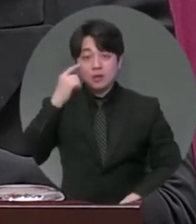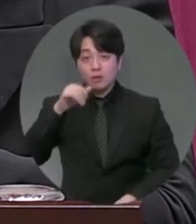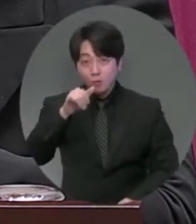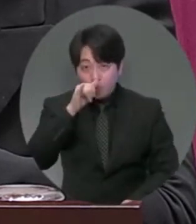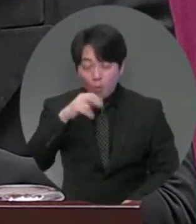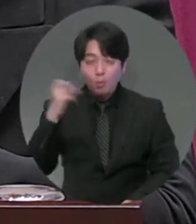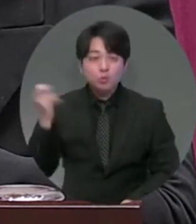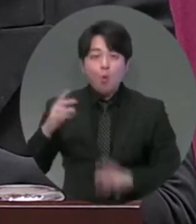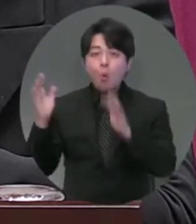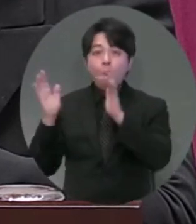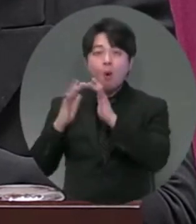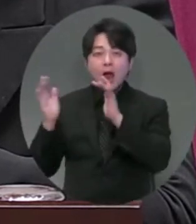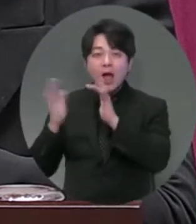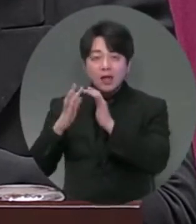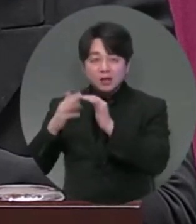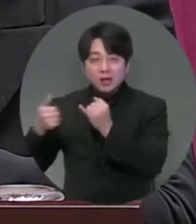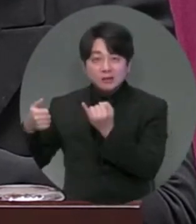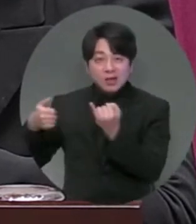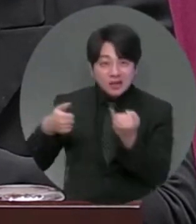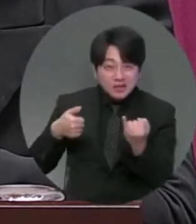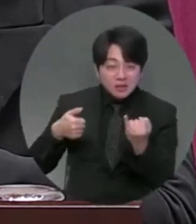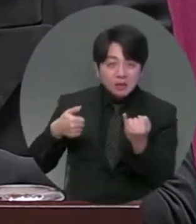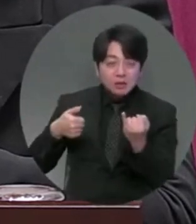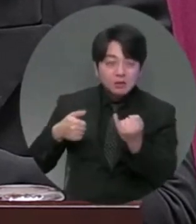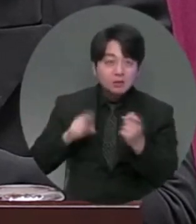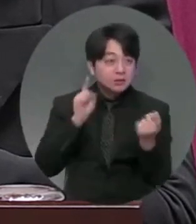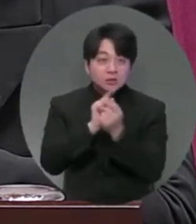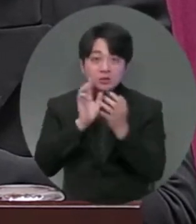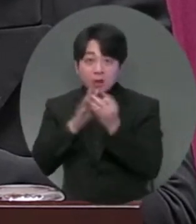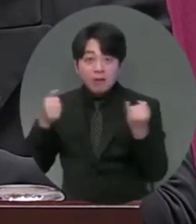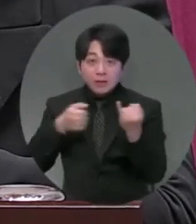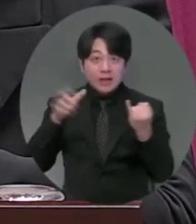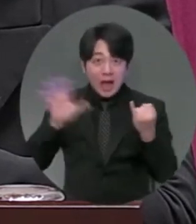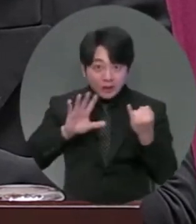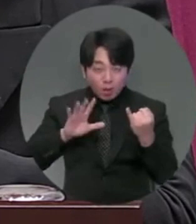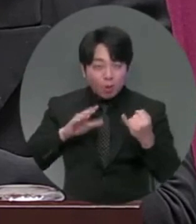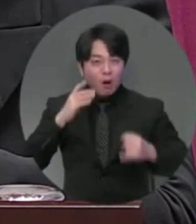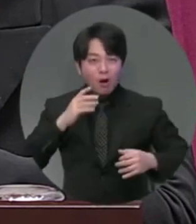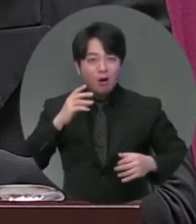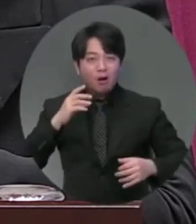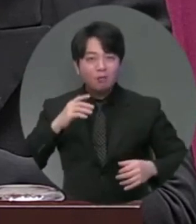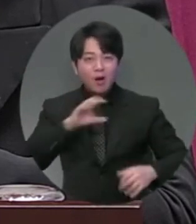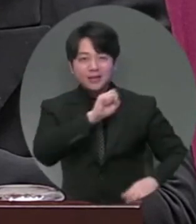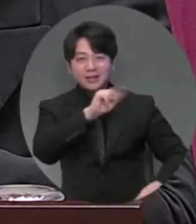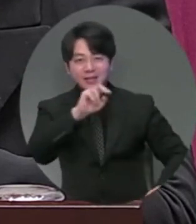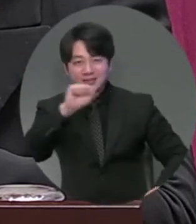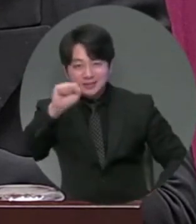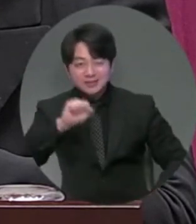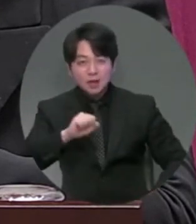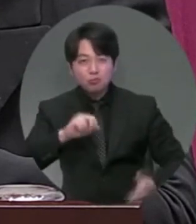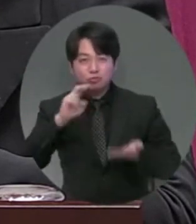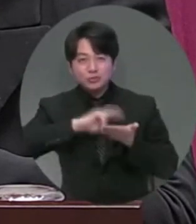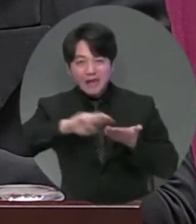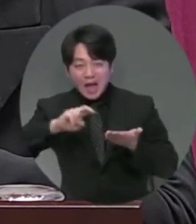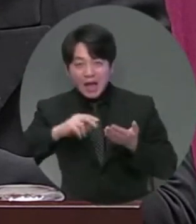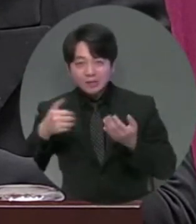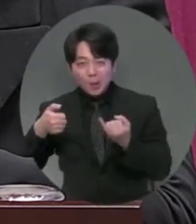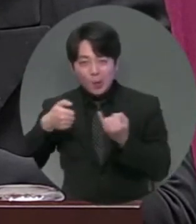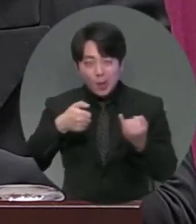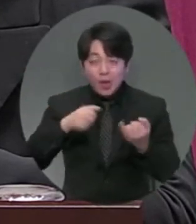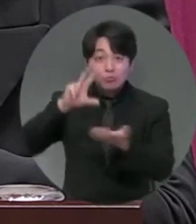온라인 스토킹에 대해서 그러니까 본인의 직접 도달하지 않고 주위에다가 하는 온라인 스토킹에 대해서도 형사처벌 규정을 만드는 내용을 신설했습니다